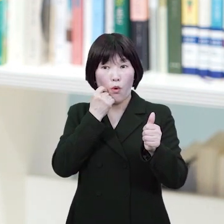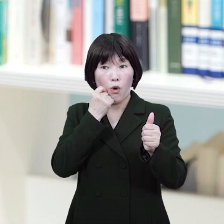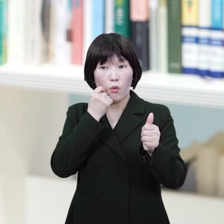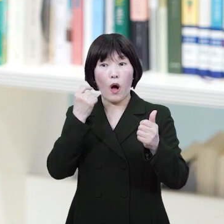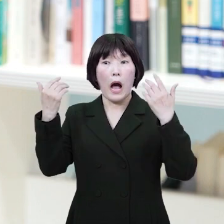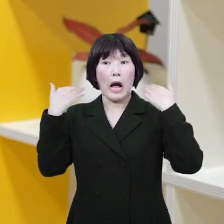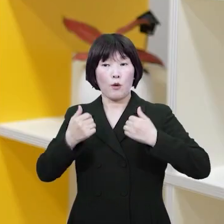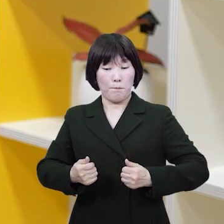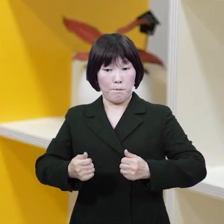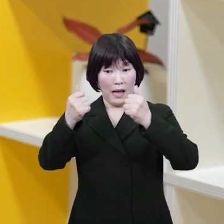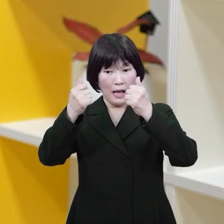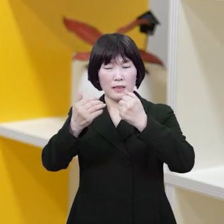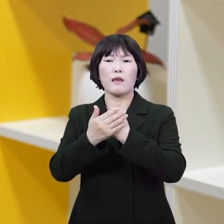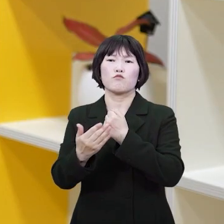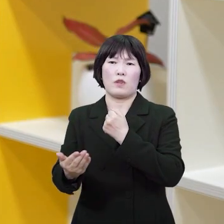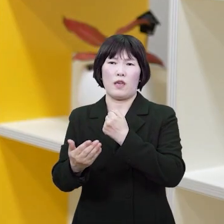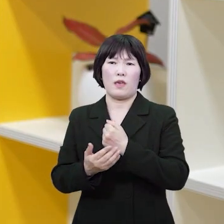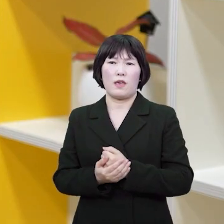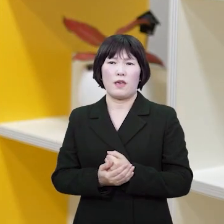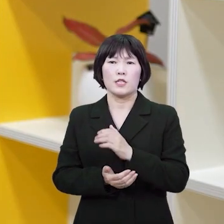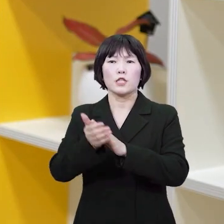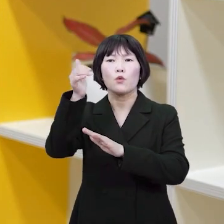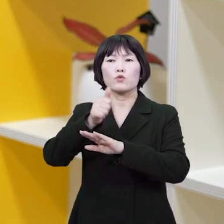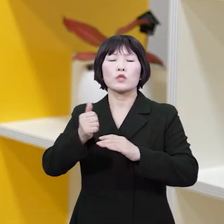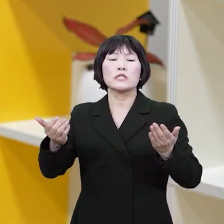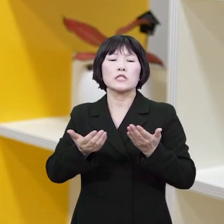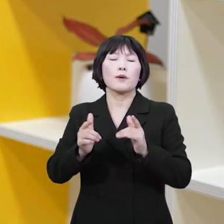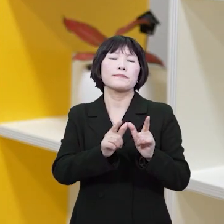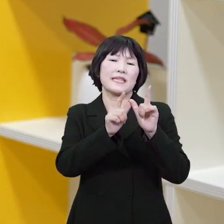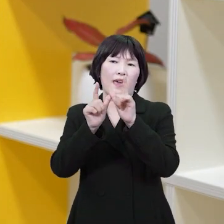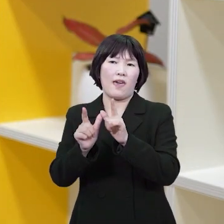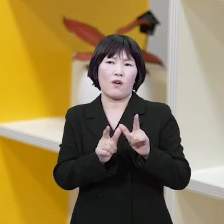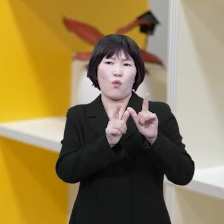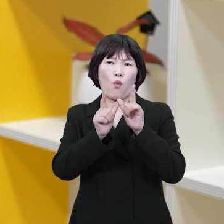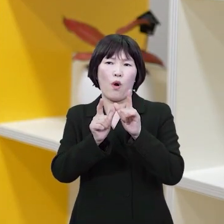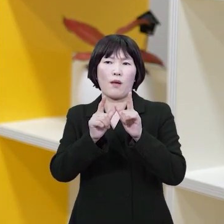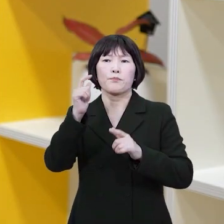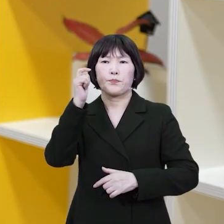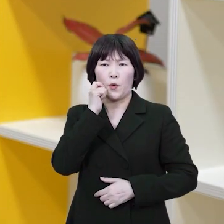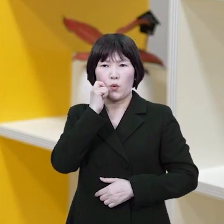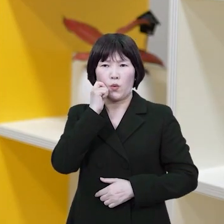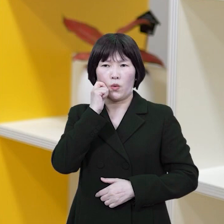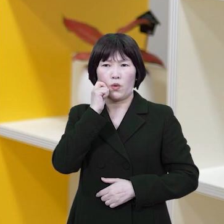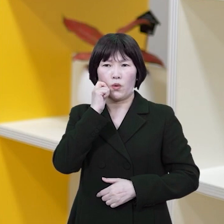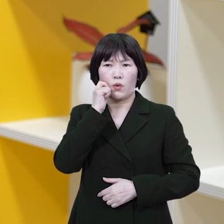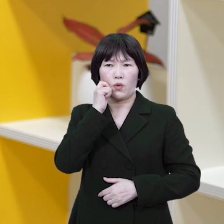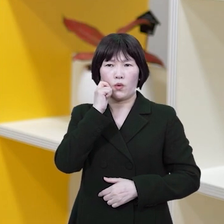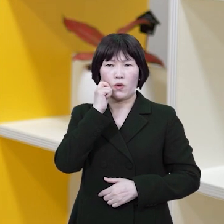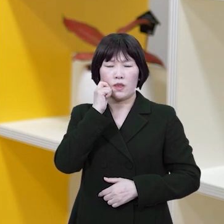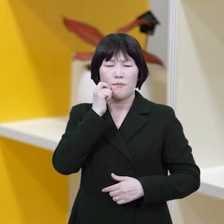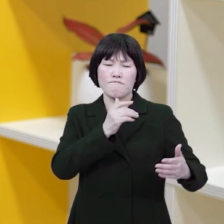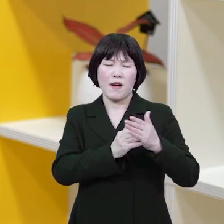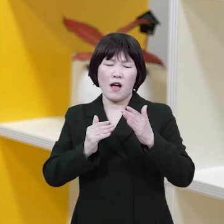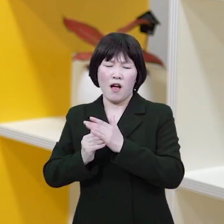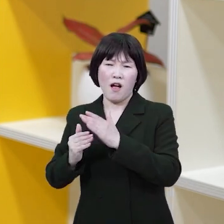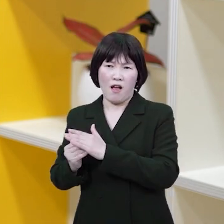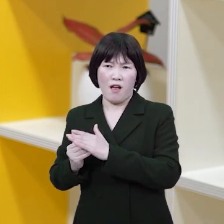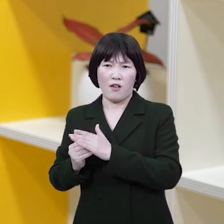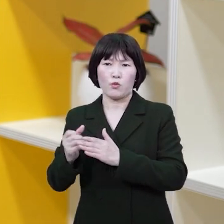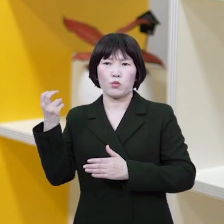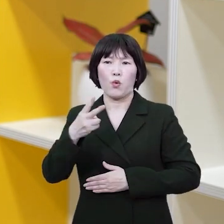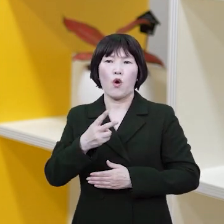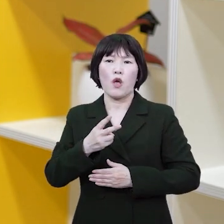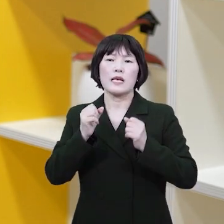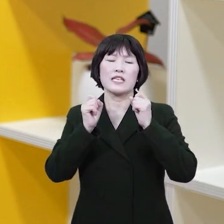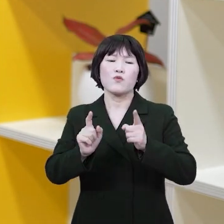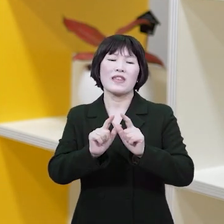졸업하기 때문에 성공적인 직업 생활을 이루지 못하고 실패하는 경우가 많으며 다양한 기회와 경험의